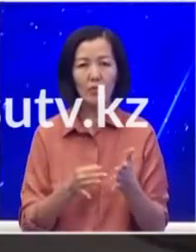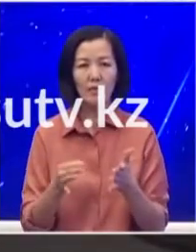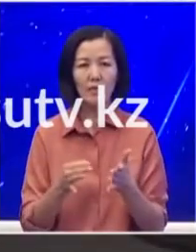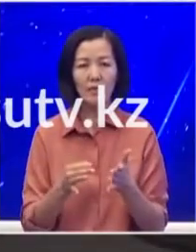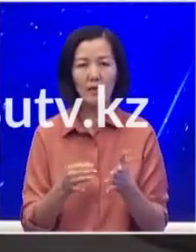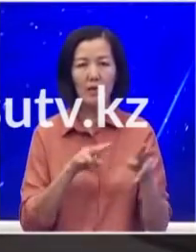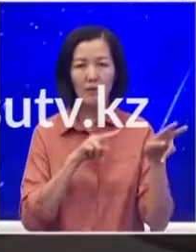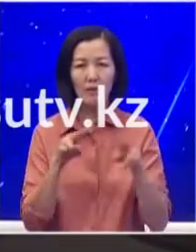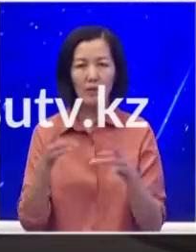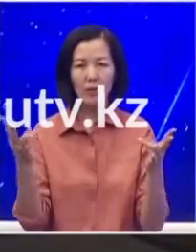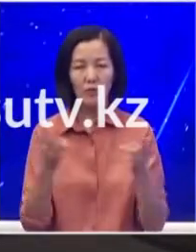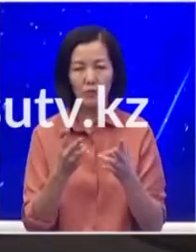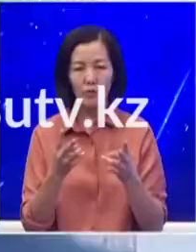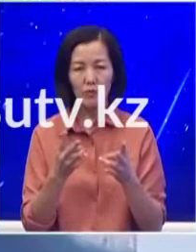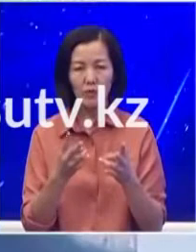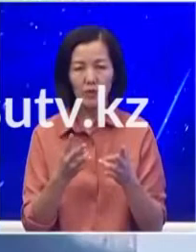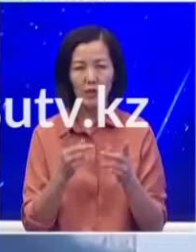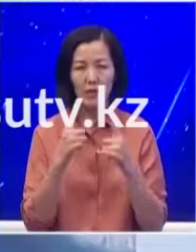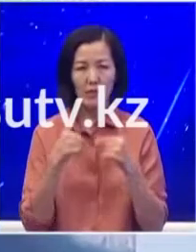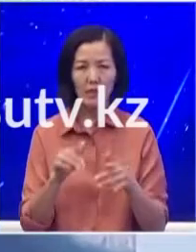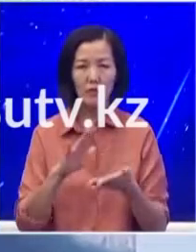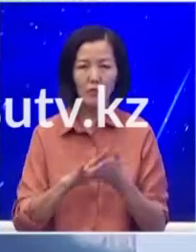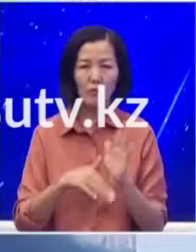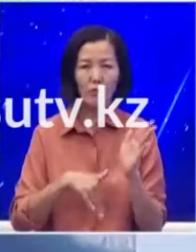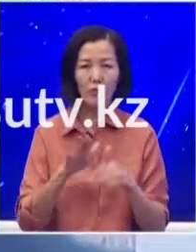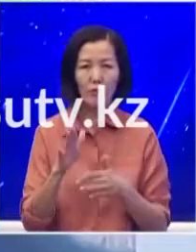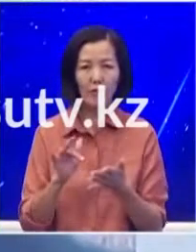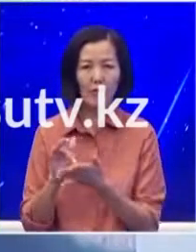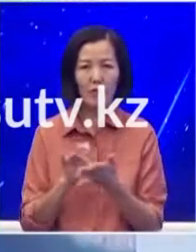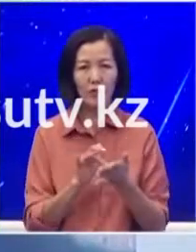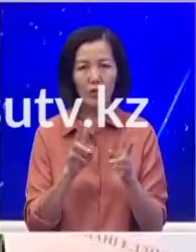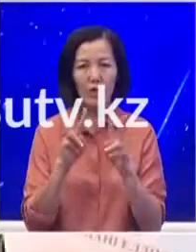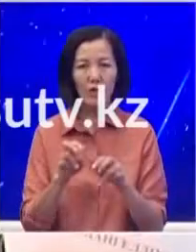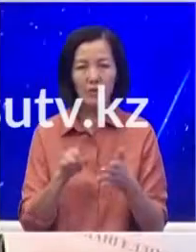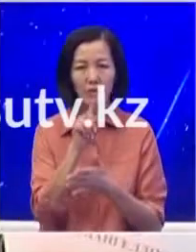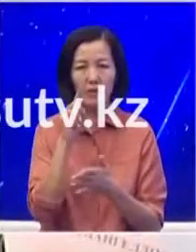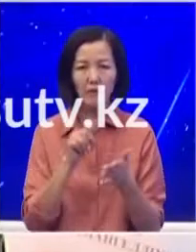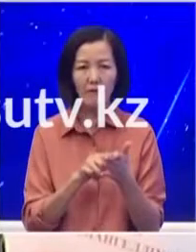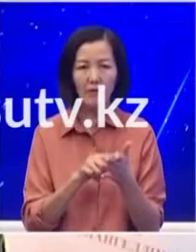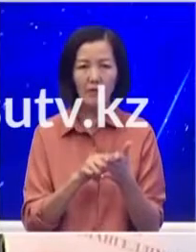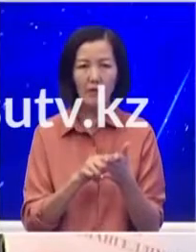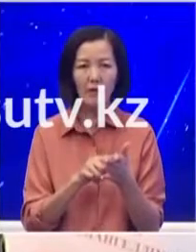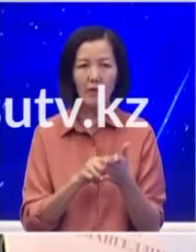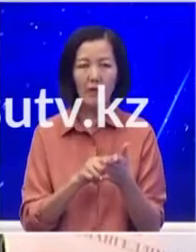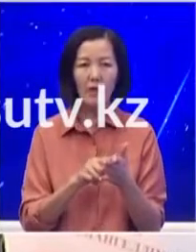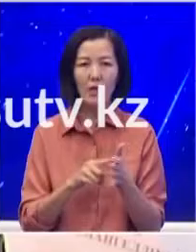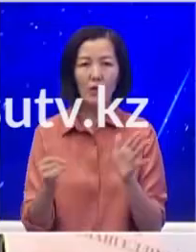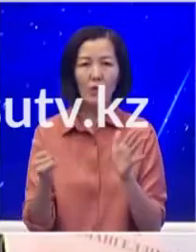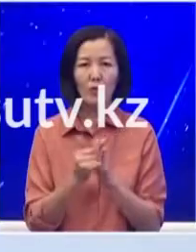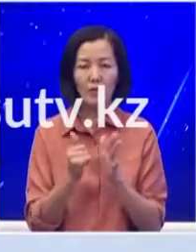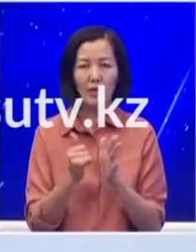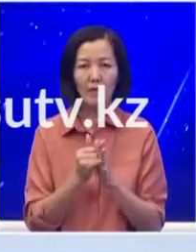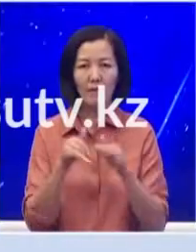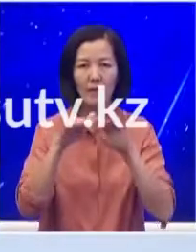процесс под контроль маслихата. А для создания комфортных условий для туристов рассмотреть вопрос установления банкоматов в селах Акши